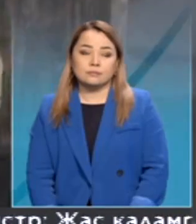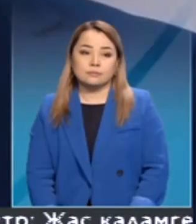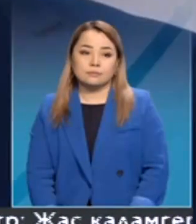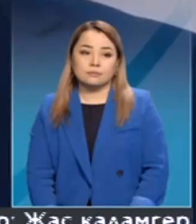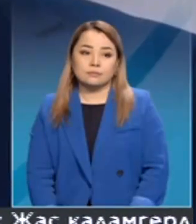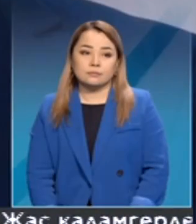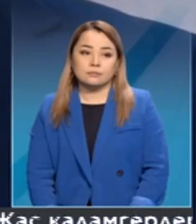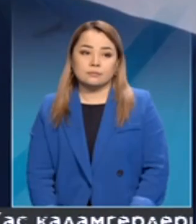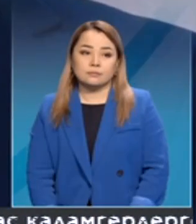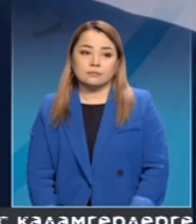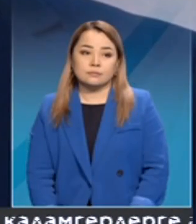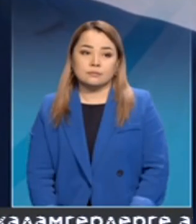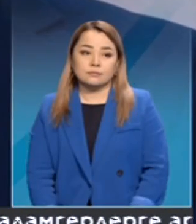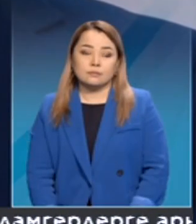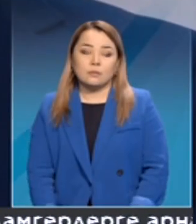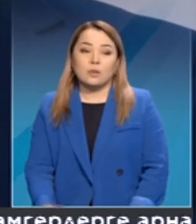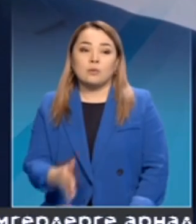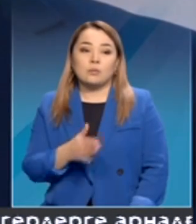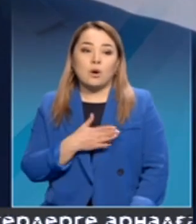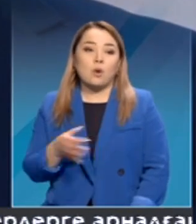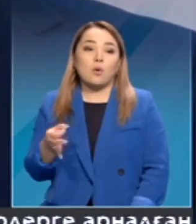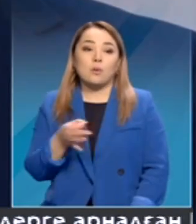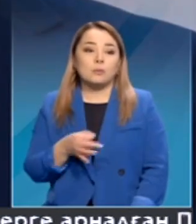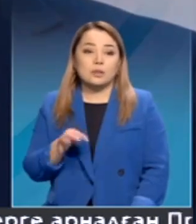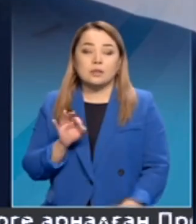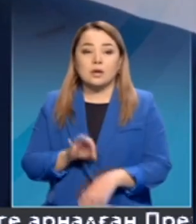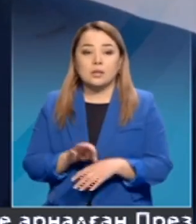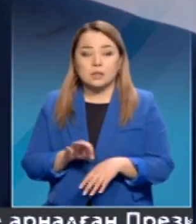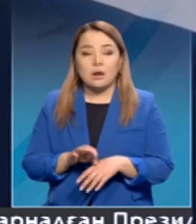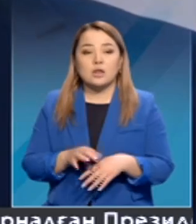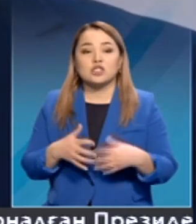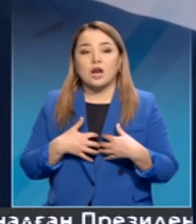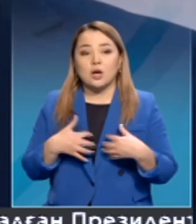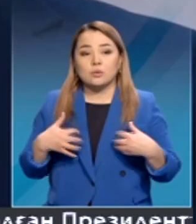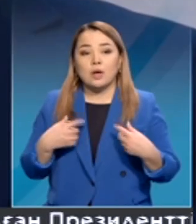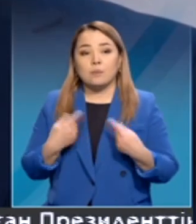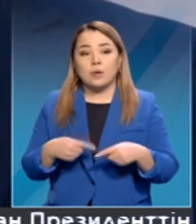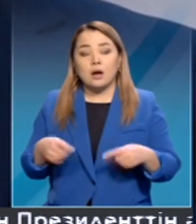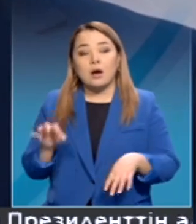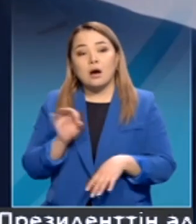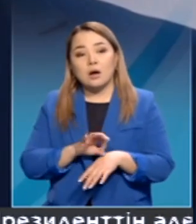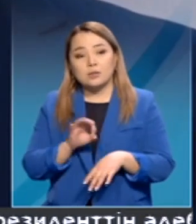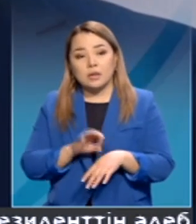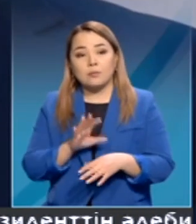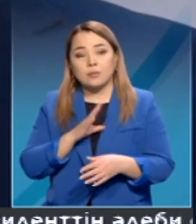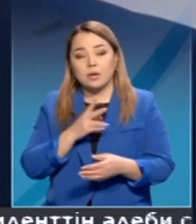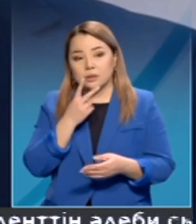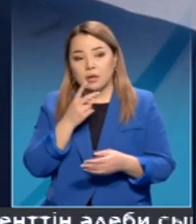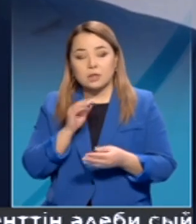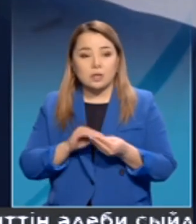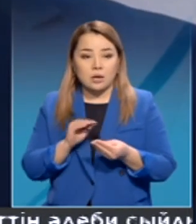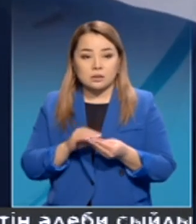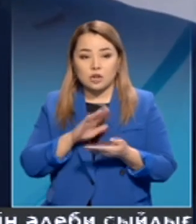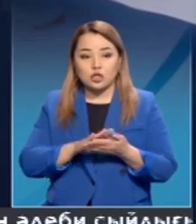В нашей области на сегодняшний день. Біздің облыста құтыру және жануарлардың басқа да аурулары бойынша эпизодиялық жағдай